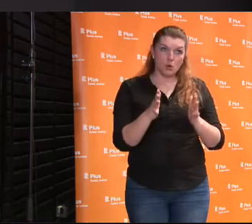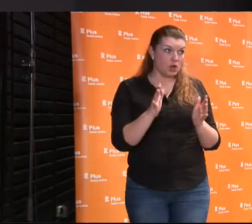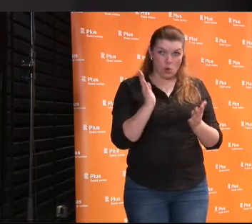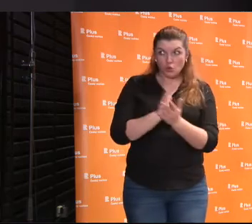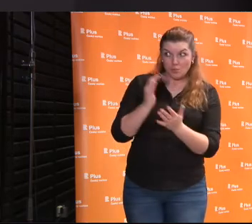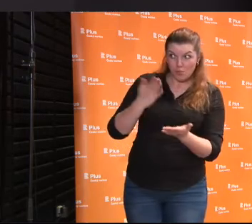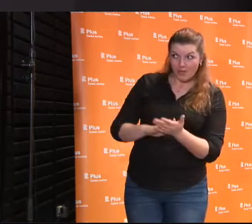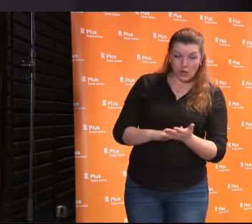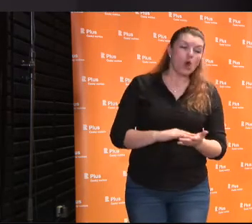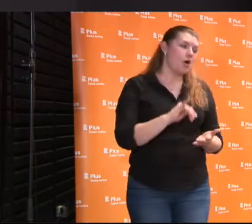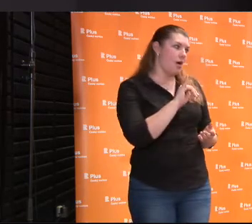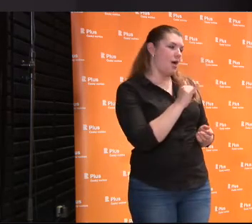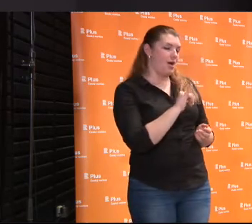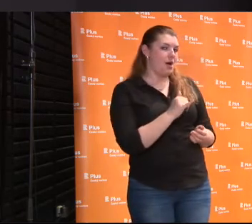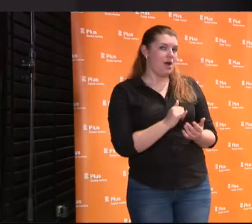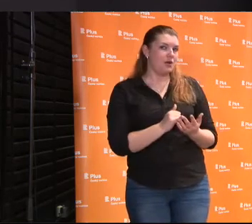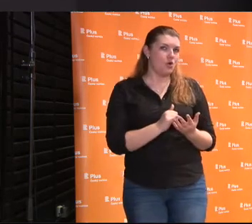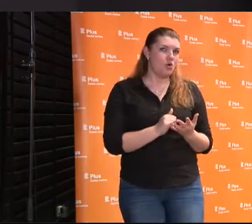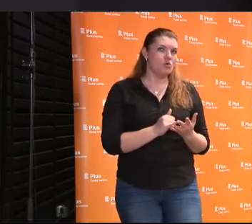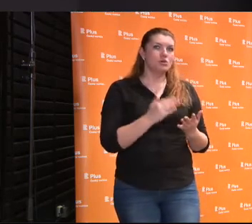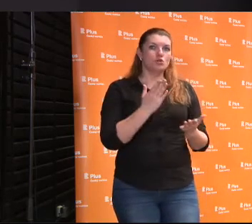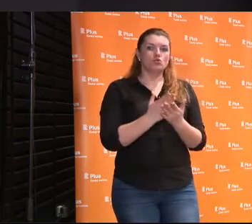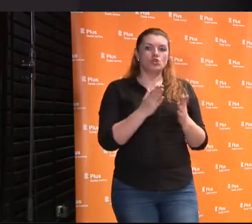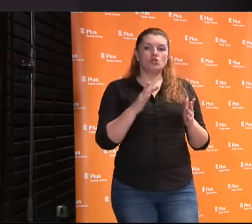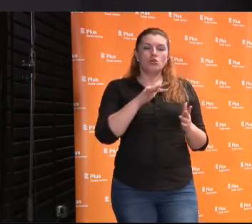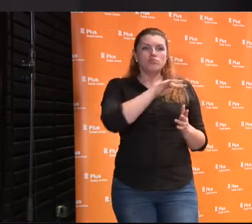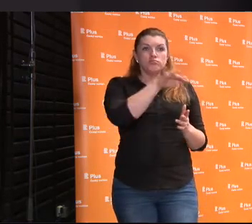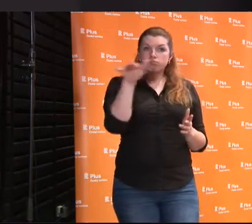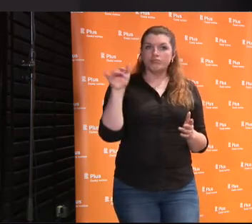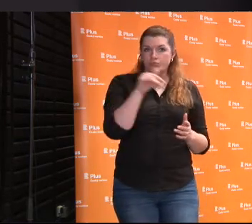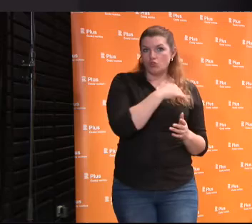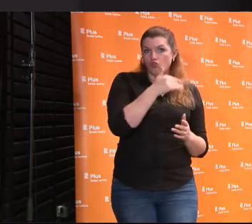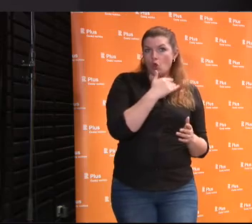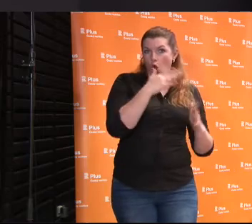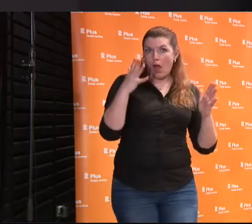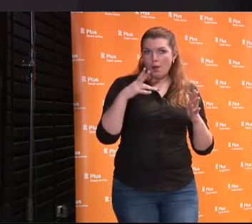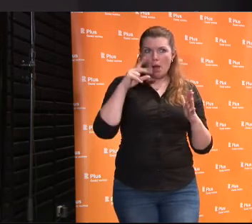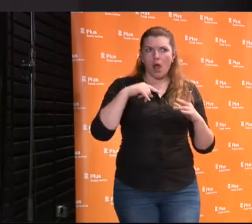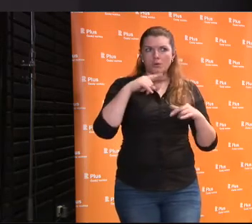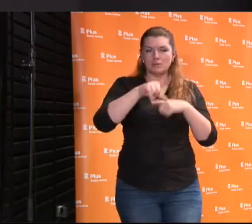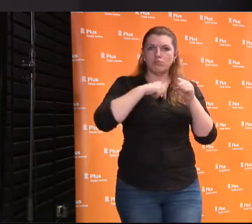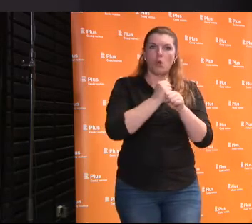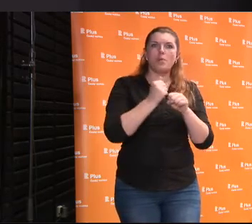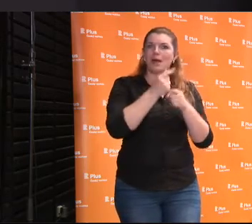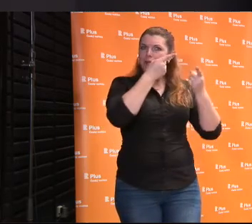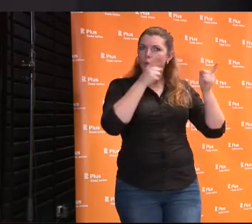to? Ano, jsou příklady, kdy vlastně takové školy ve spolupráci s univerzitami, školami